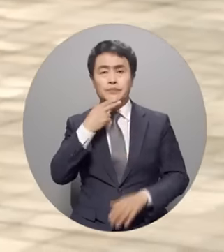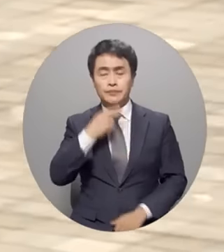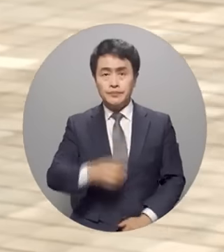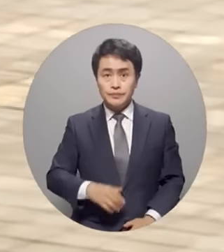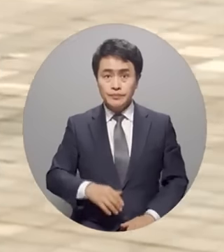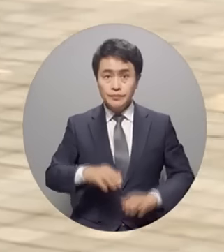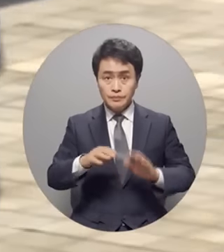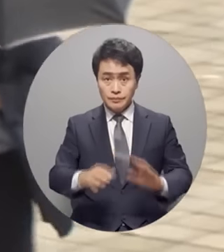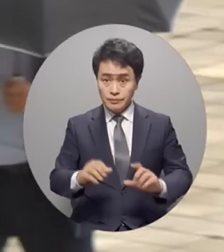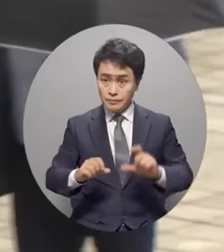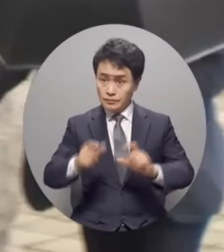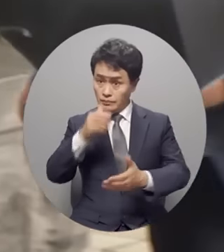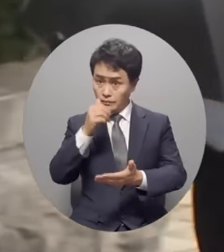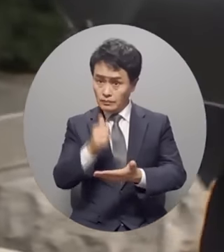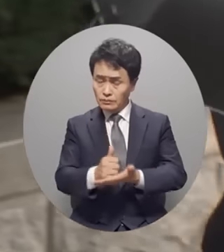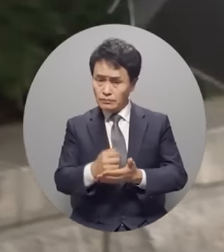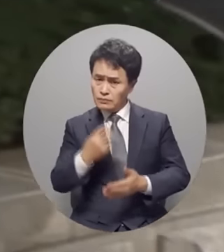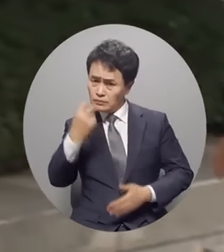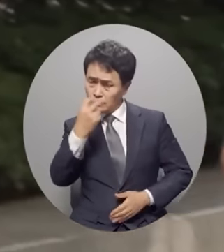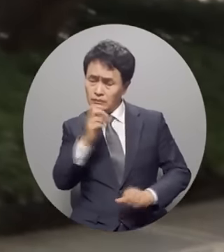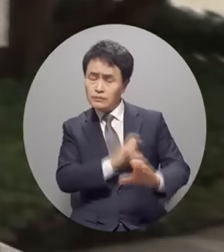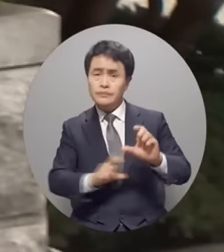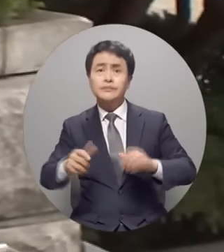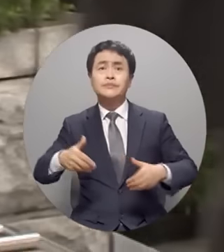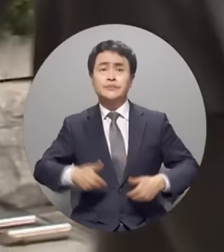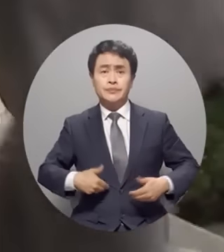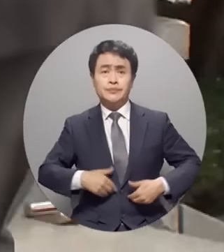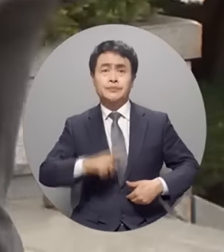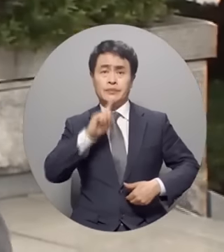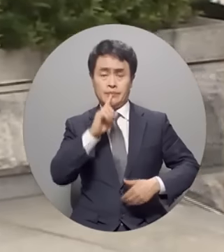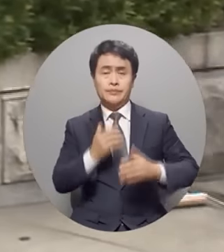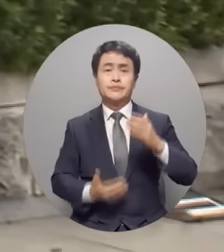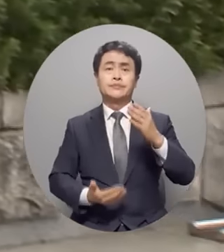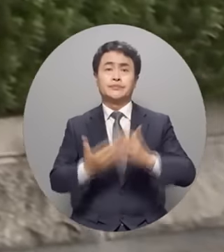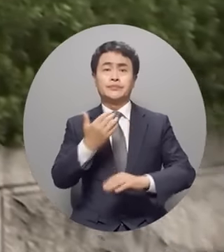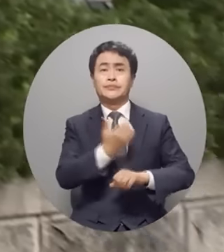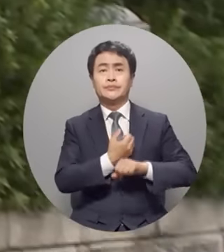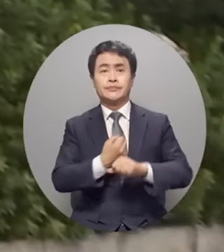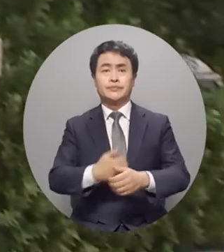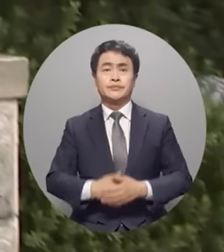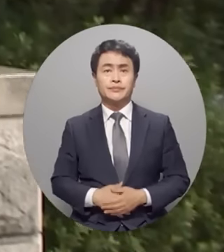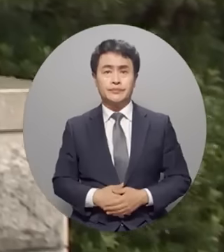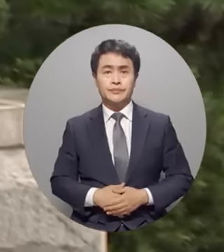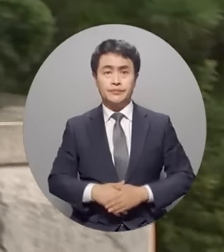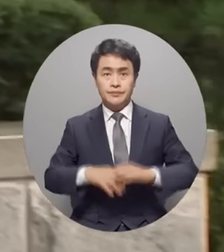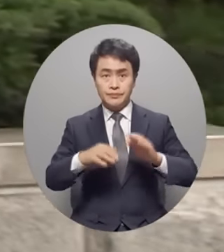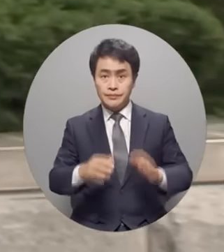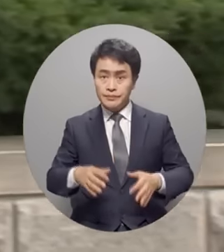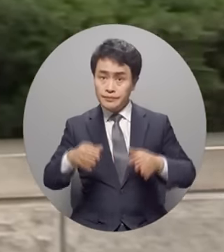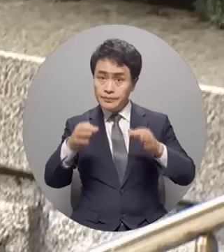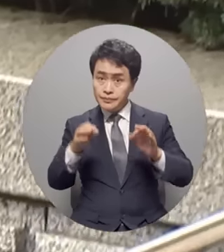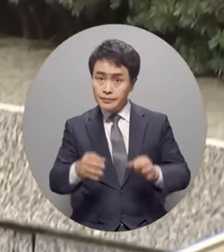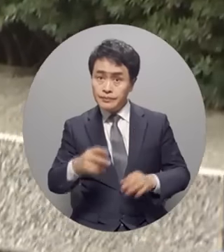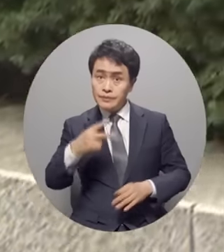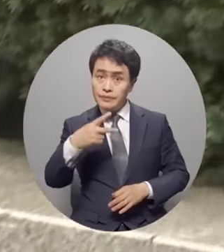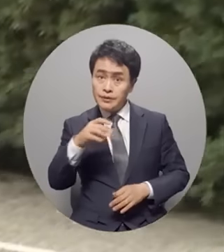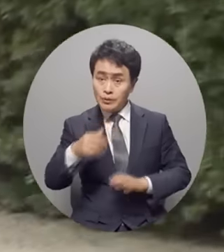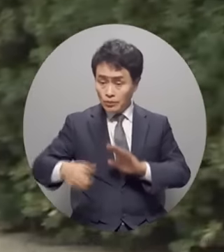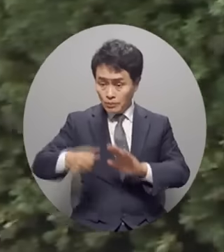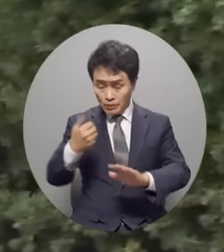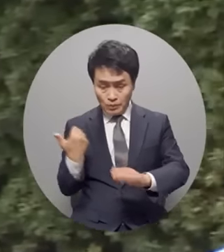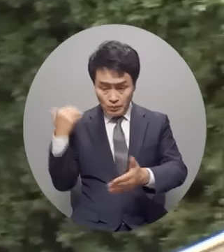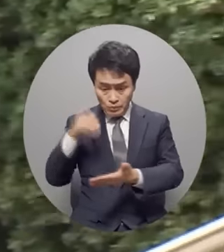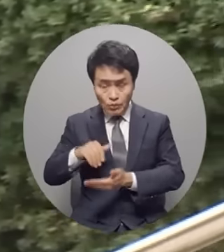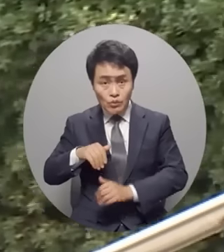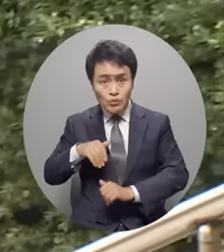다만 일부 혐의는 수사가 더 필요하다는 의견도 나온 것으로 알려졌습니다 또 김여사가 올백을 돌려주라고